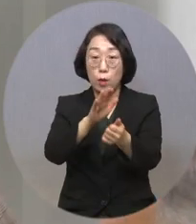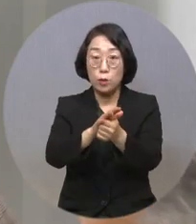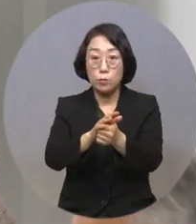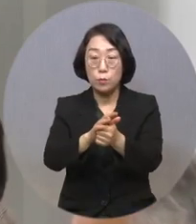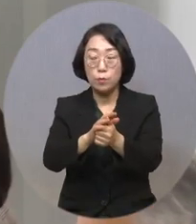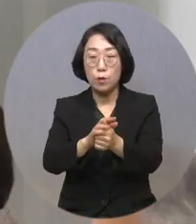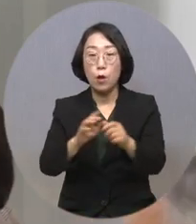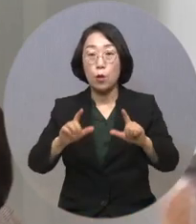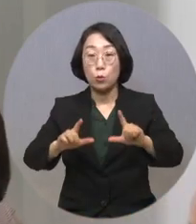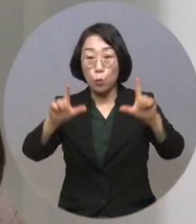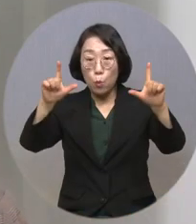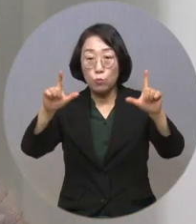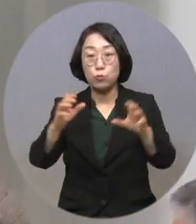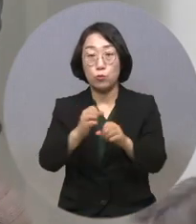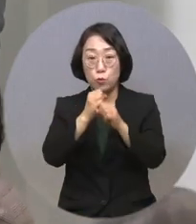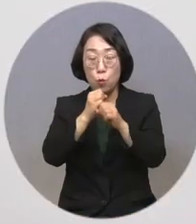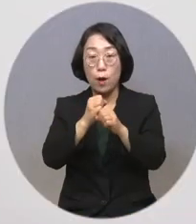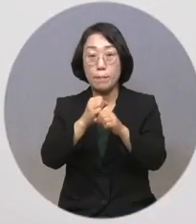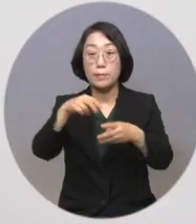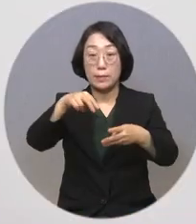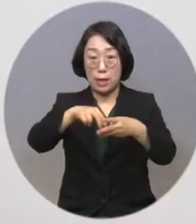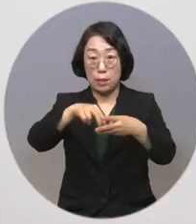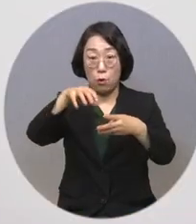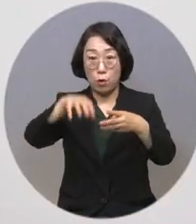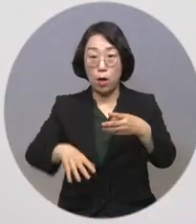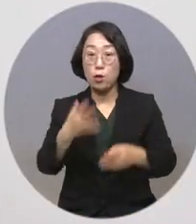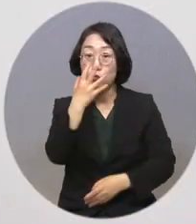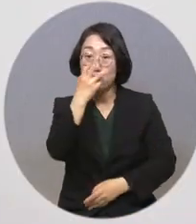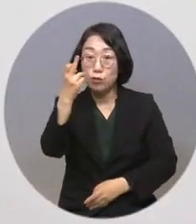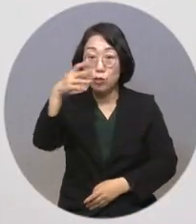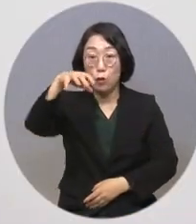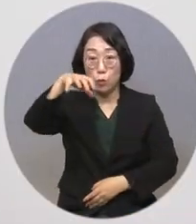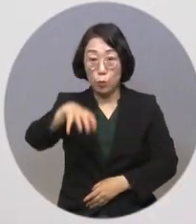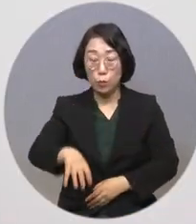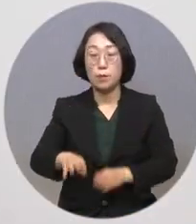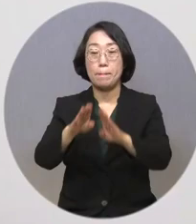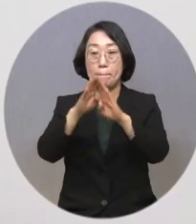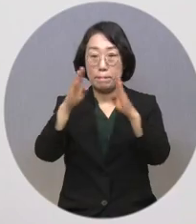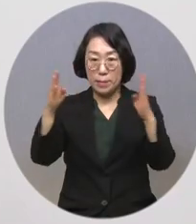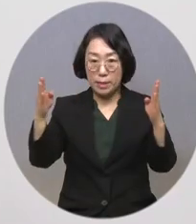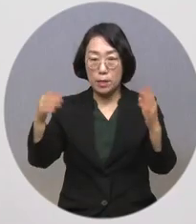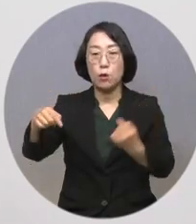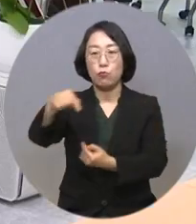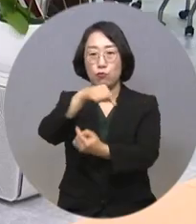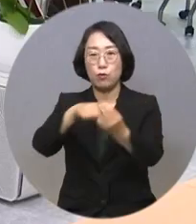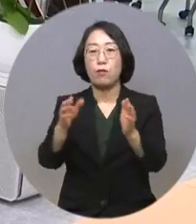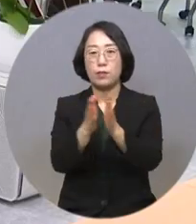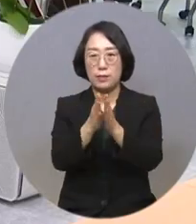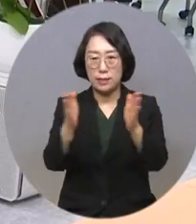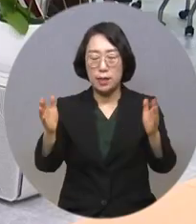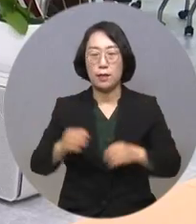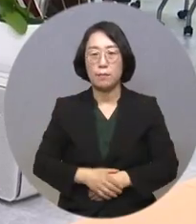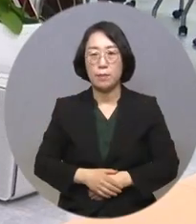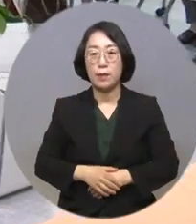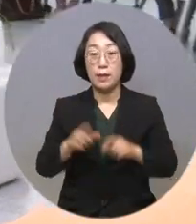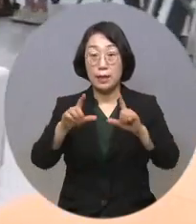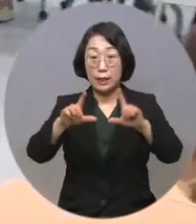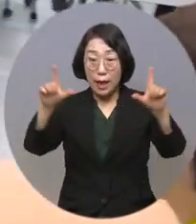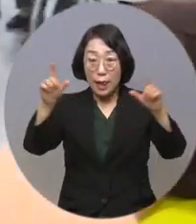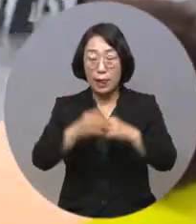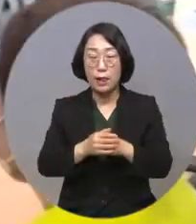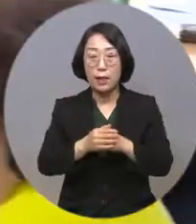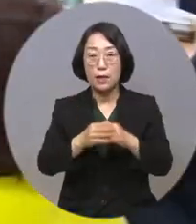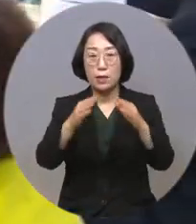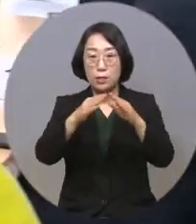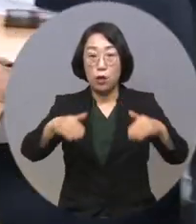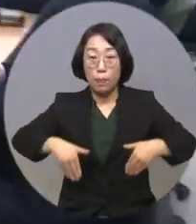종합 제가 센터가 지난 12일 순천시 에서 개소식을 갖고 본격적인 운영에 들어갔습니다 이날 개소식에는 전남도